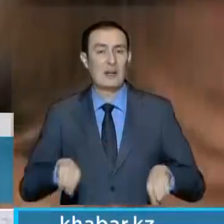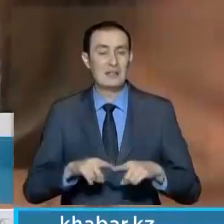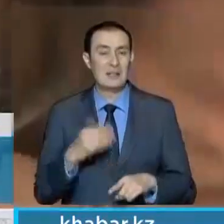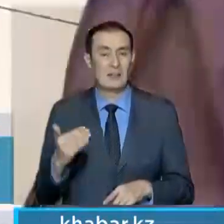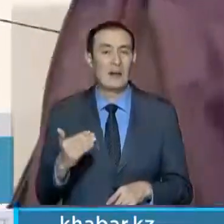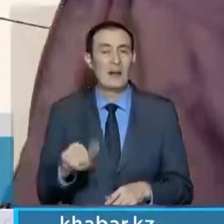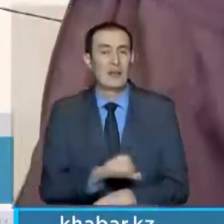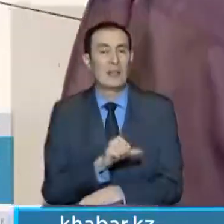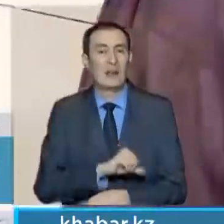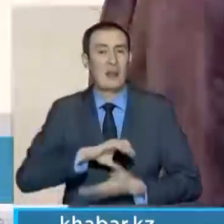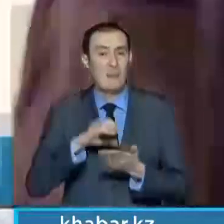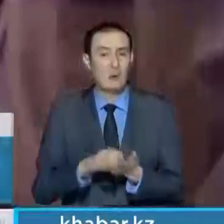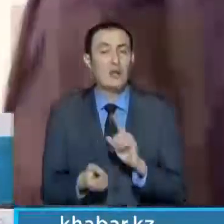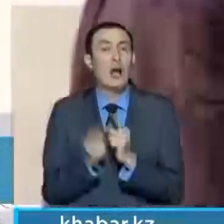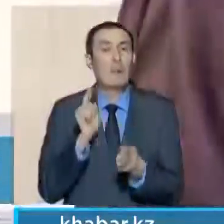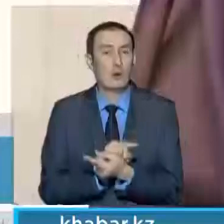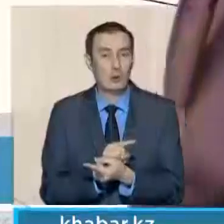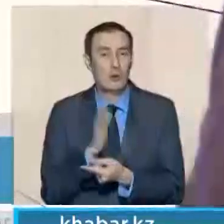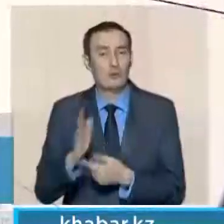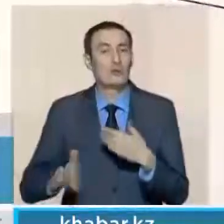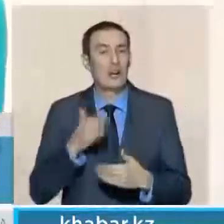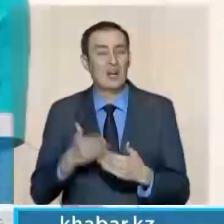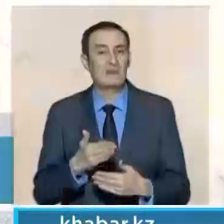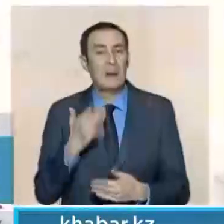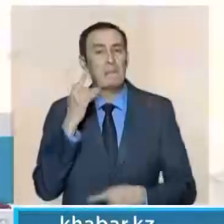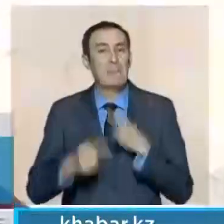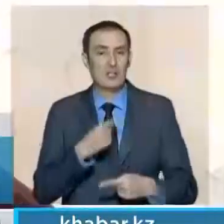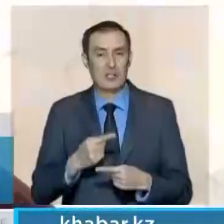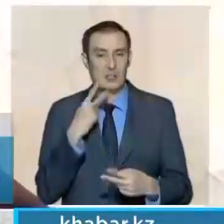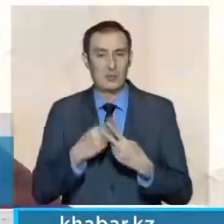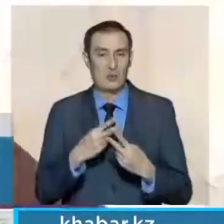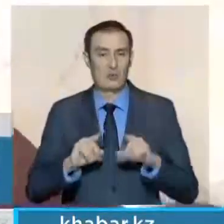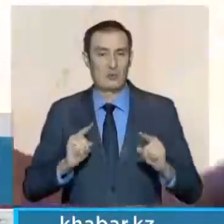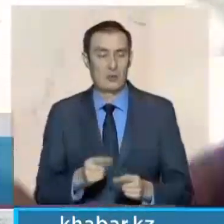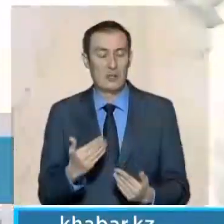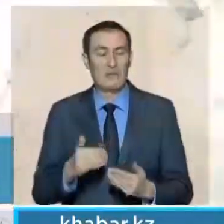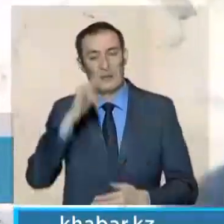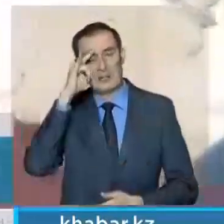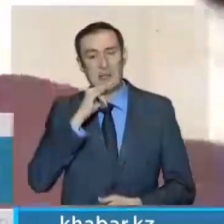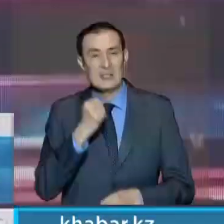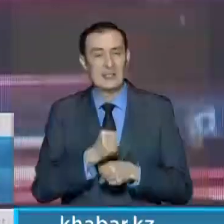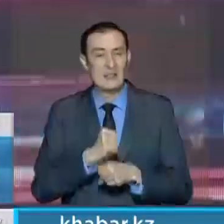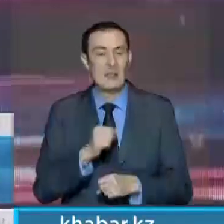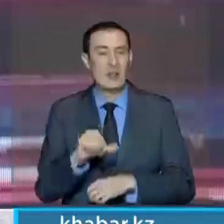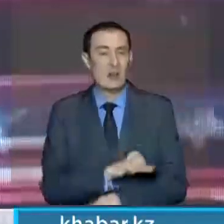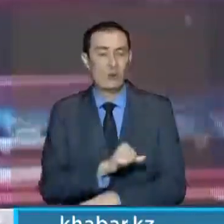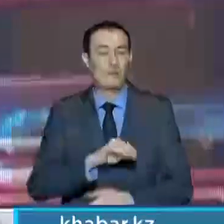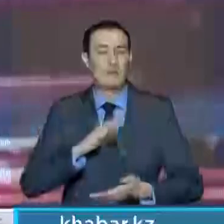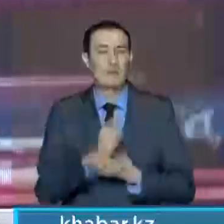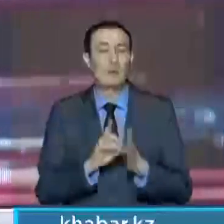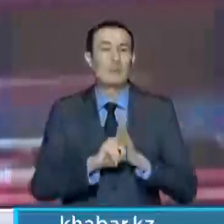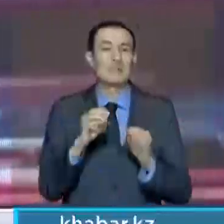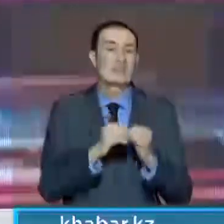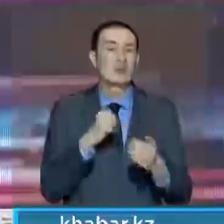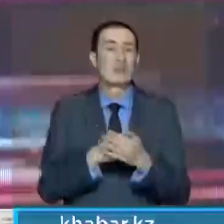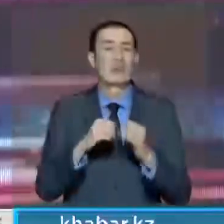организаторов нарколаборатории, наоборот, предлагают наказывать пожизненным сроком. Сейчас в Казахстане за изготовление наркотиков предусмотрено от 10